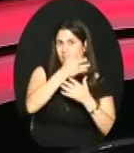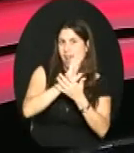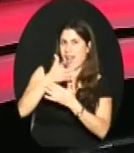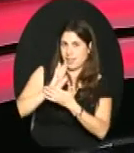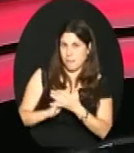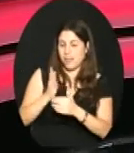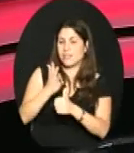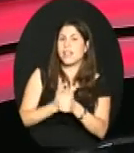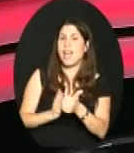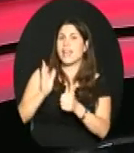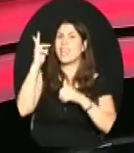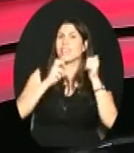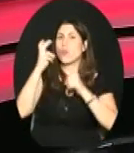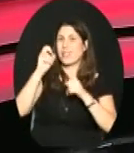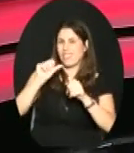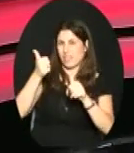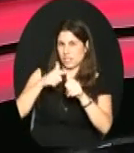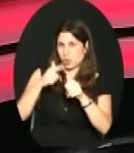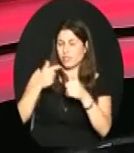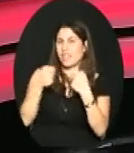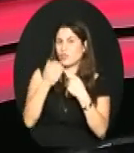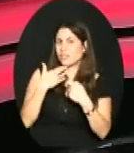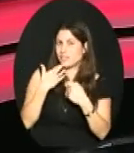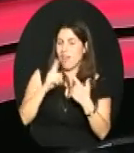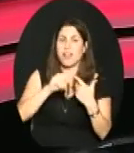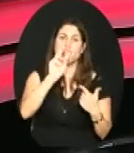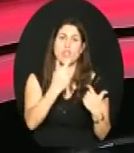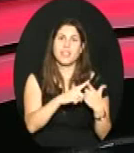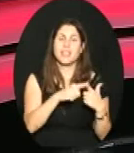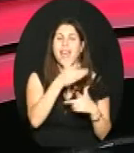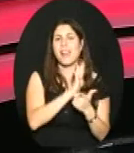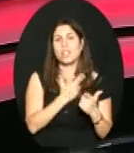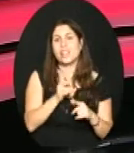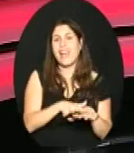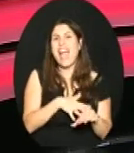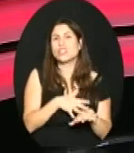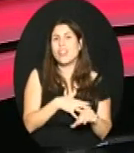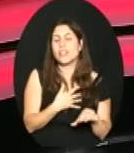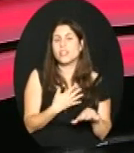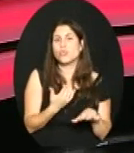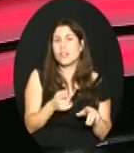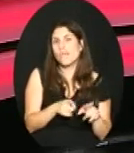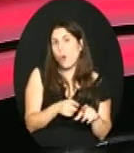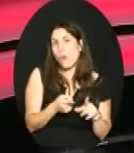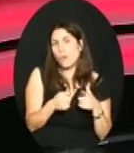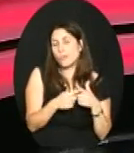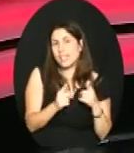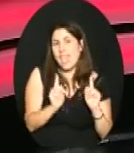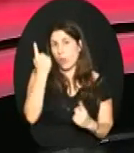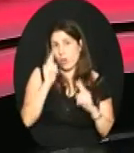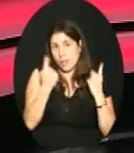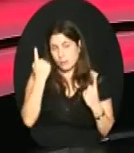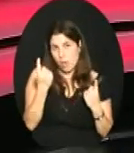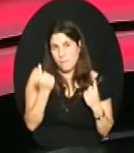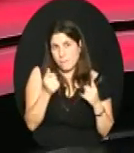חלקים. החלק האינפורמטיבי שמתייחס לישראל, והחלק היותר רגשני שמתייחס לאירועים שהם תולדה